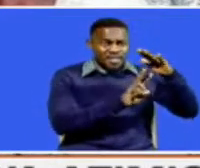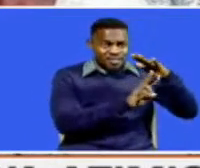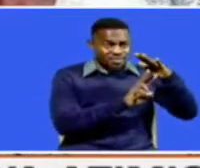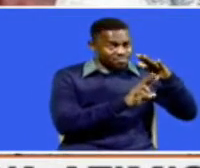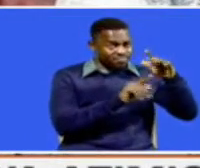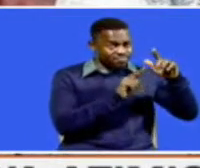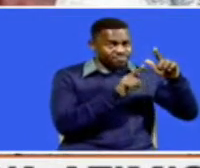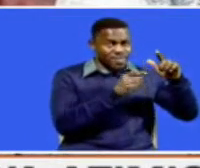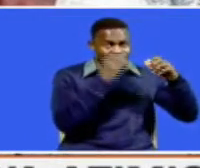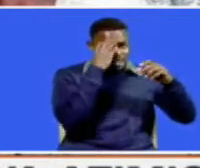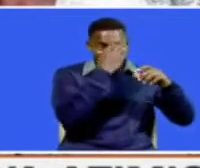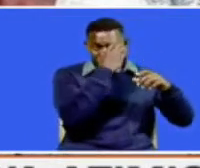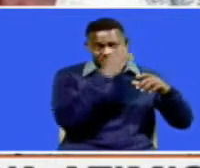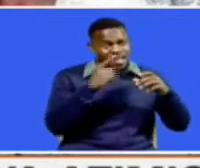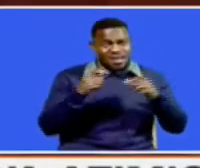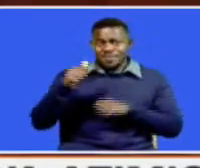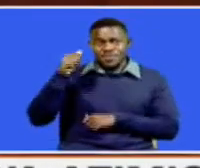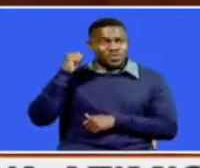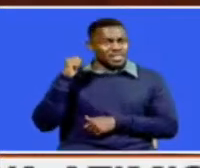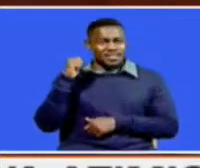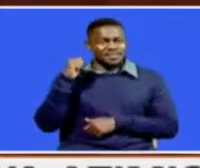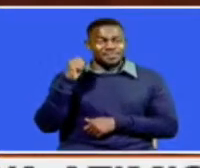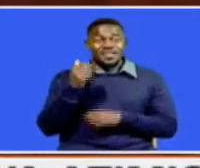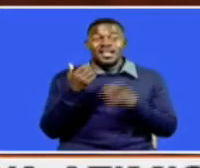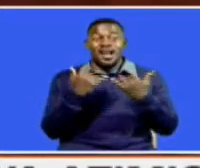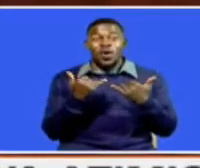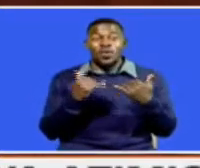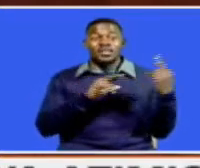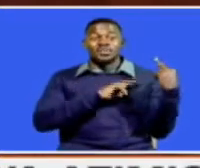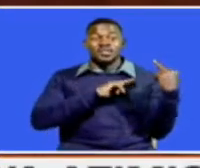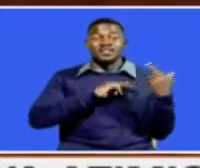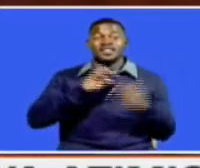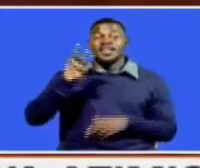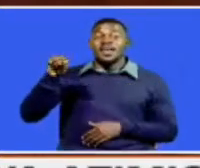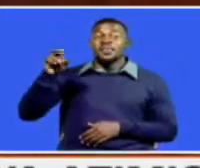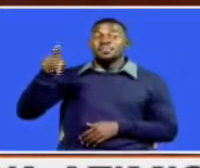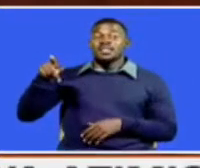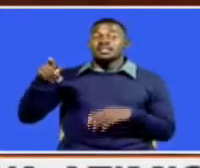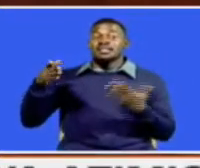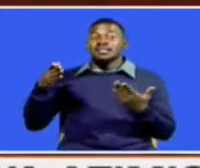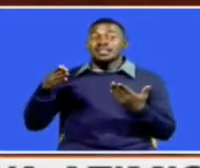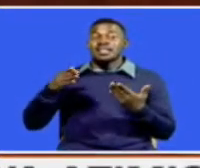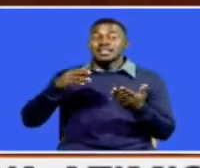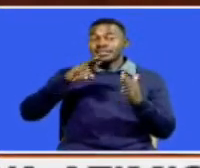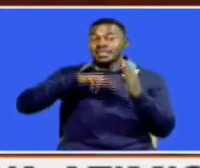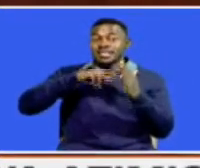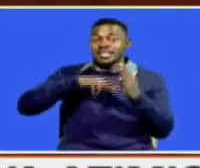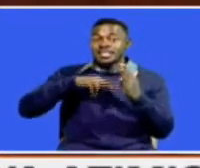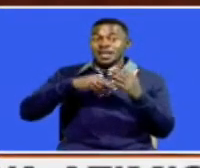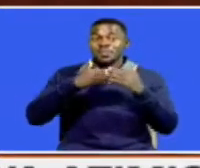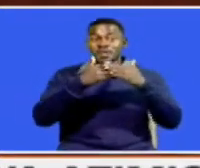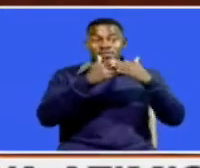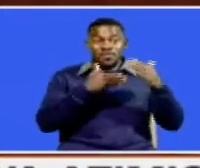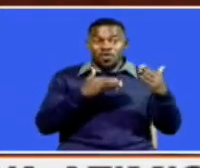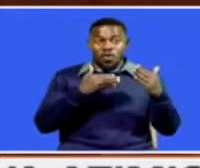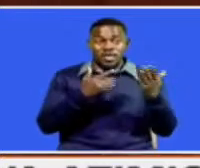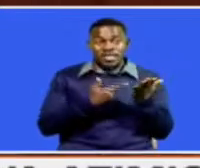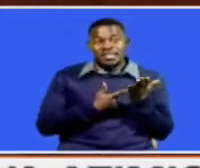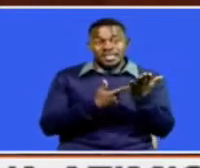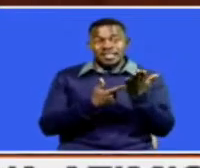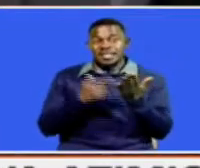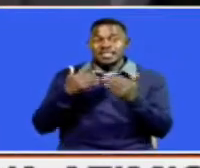naye. Sasa ni kibarua kwa wabunge kusoma ripoti hiyo kabla ya kujadili mwaka ujao, huku yakisubiriwa ya